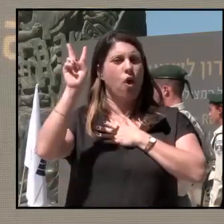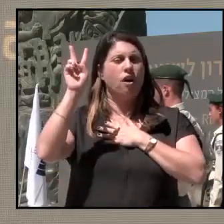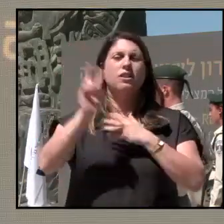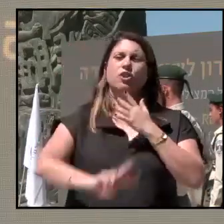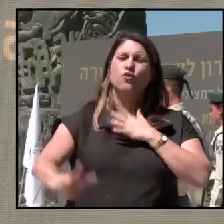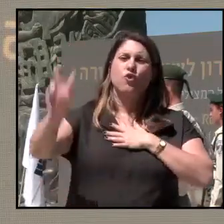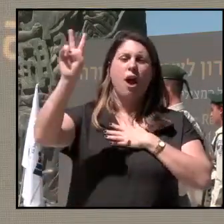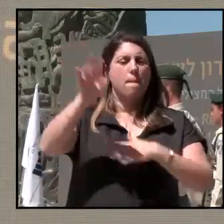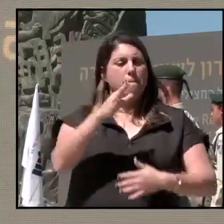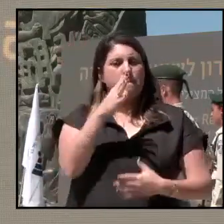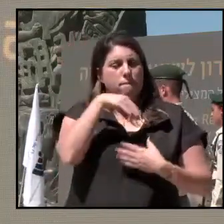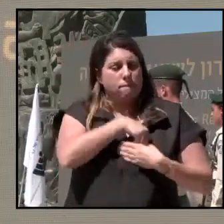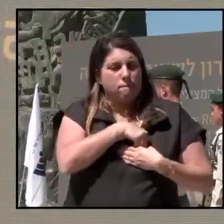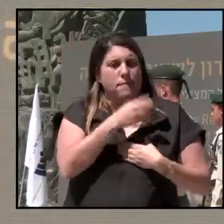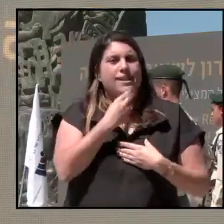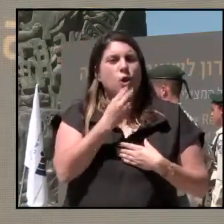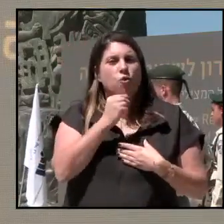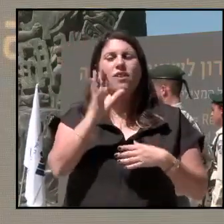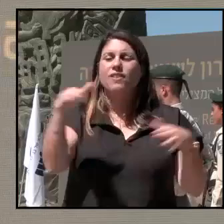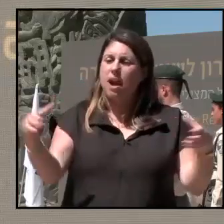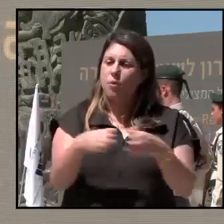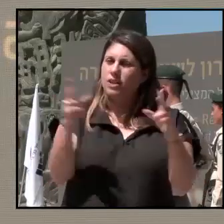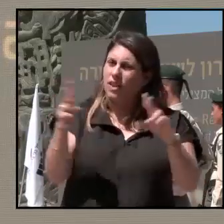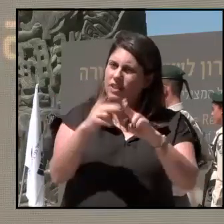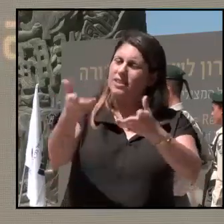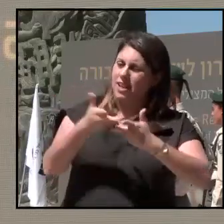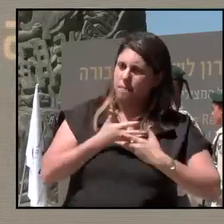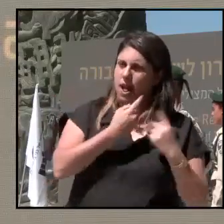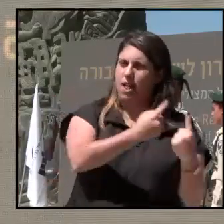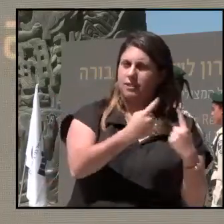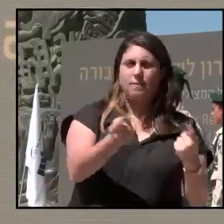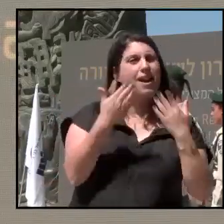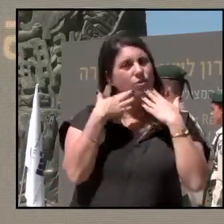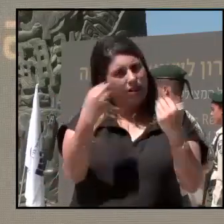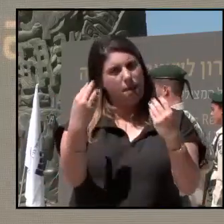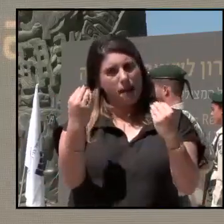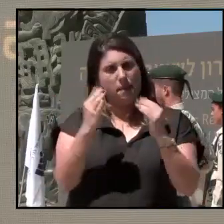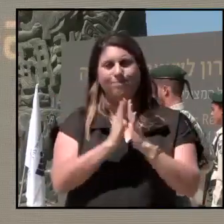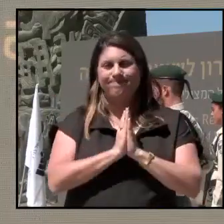של היהדות, וגם האומה הצרפתית אימצה אותה. תודה רבה רבה.